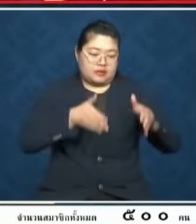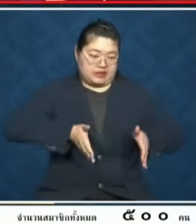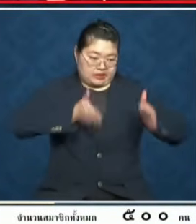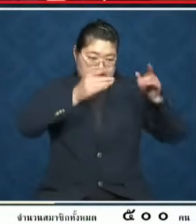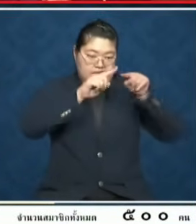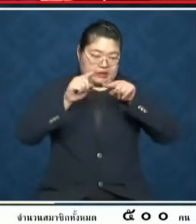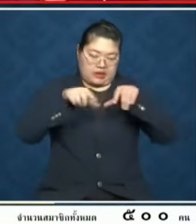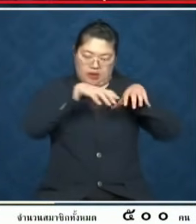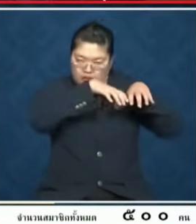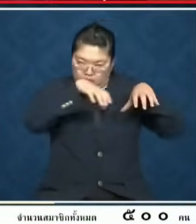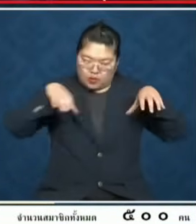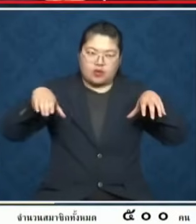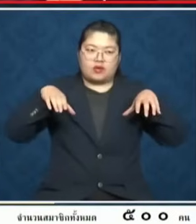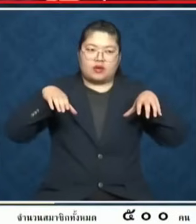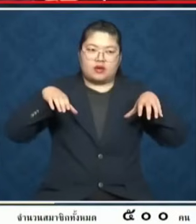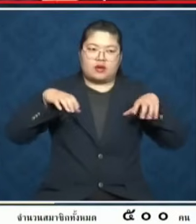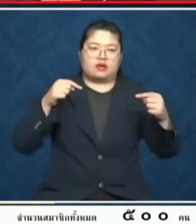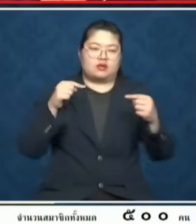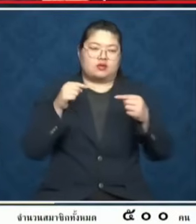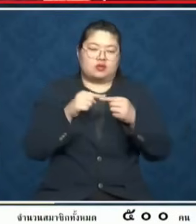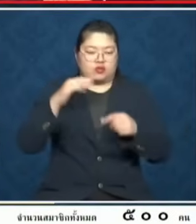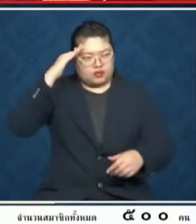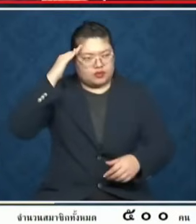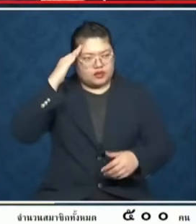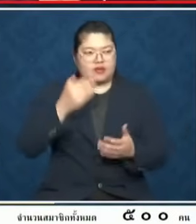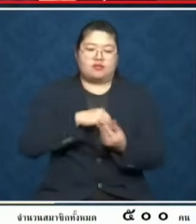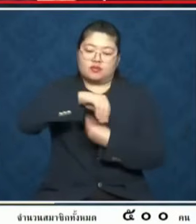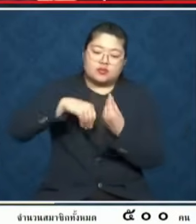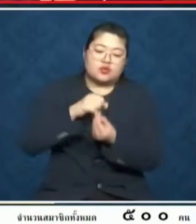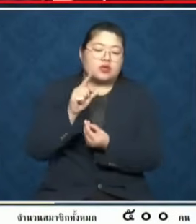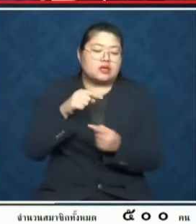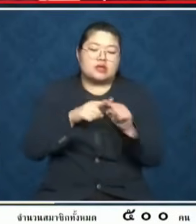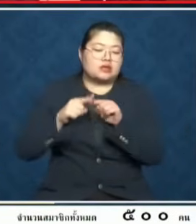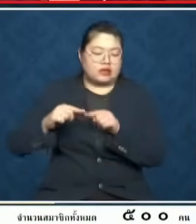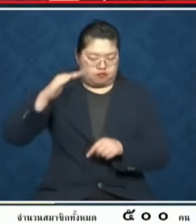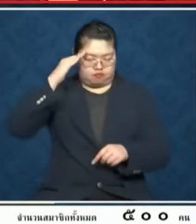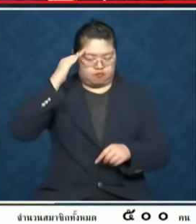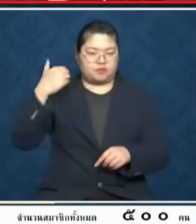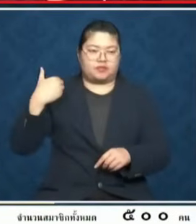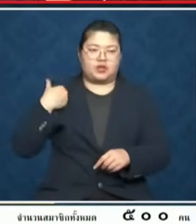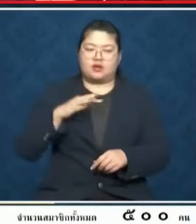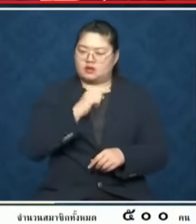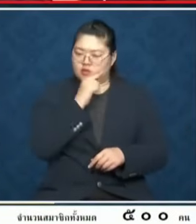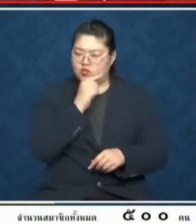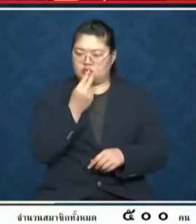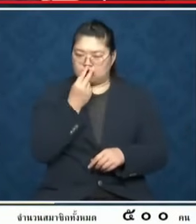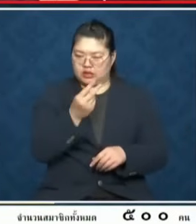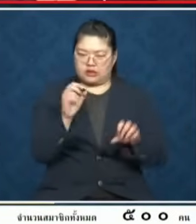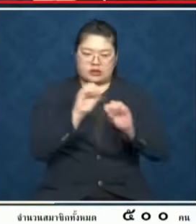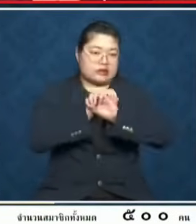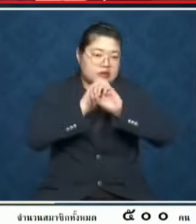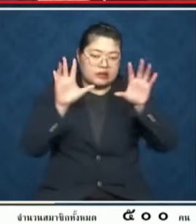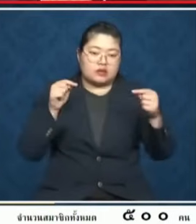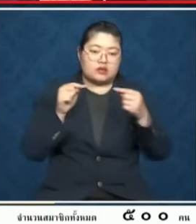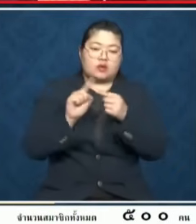รายได้จากการทำธุรกิจที่เกิดจากสวัสดิการเชิงพาณิชย์ของกองทัพท่านประธานคะถ้าจะเปิดเส้นทางพี่เบิ้มยักษ์ใหญ่